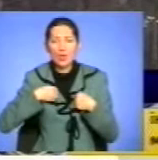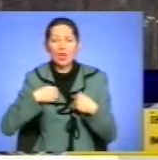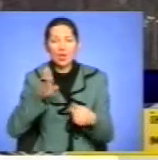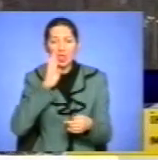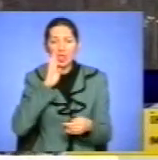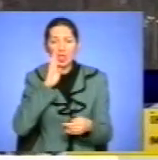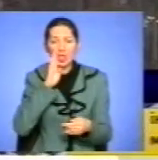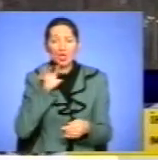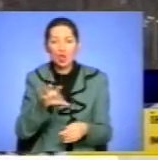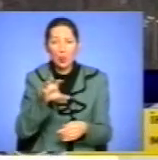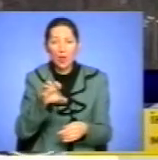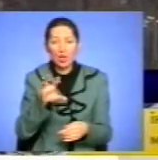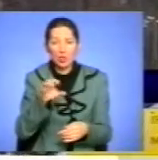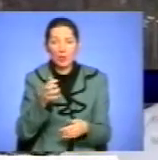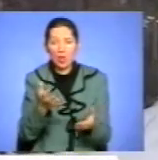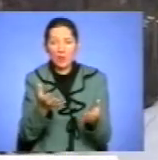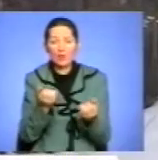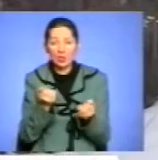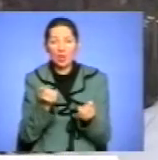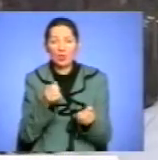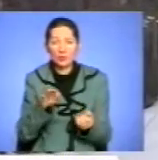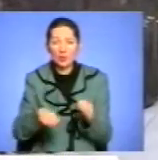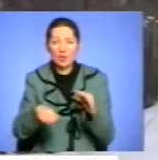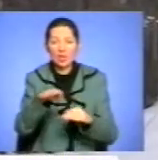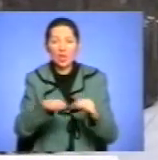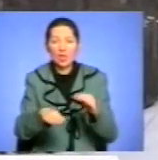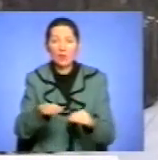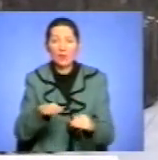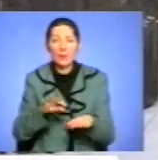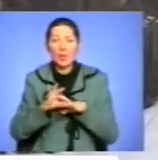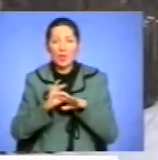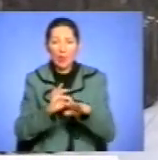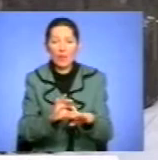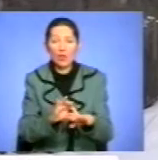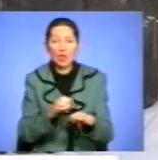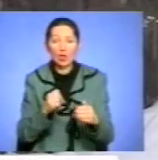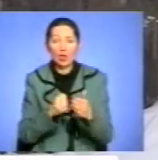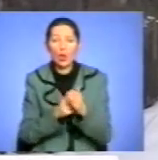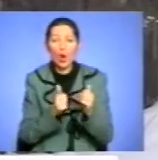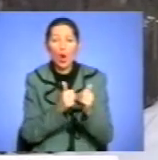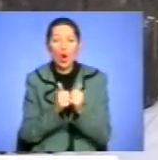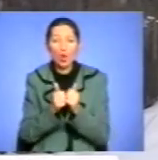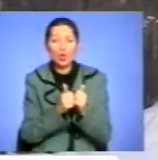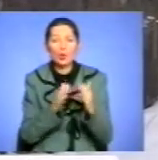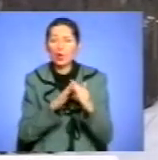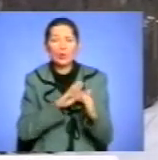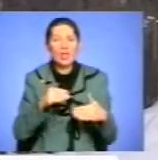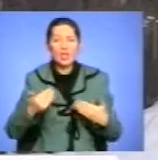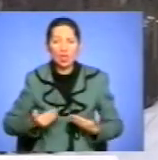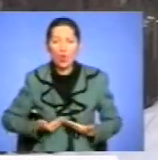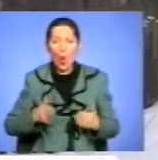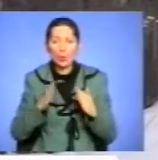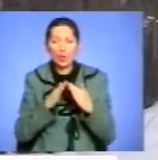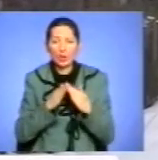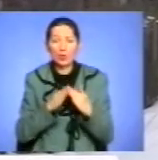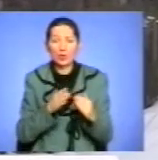потерпілої, де собака взяла слід і підвела до сусіднього будинку, нежилого будинку,